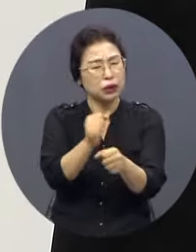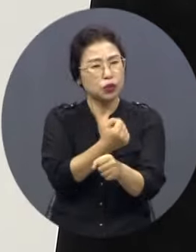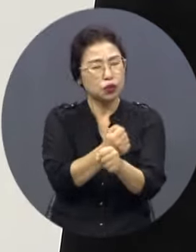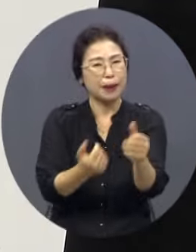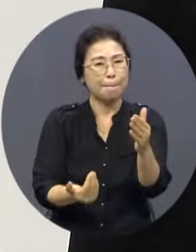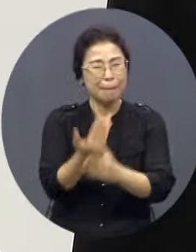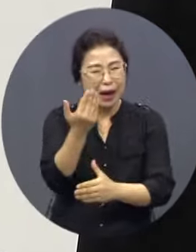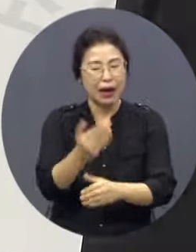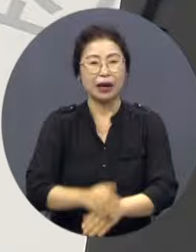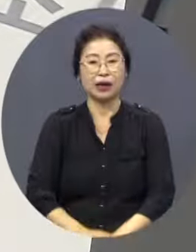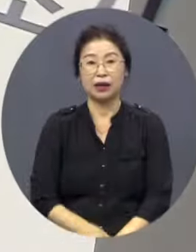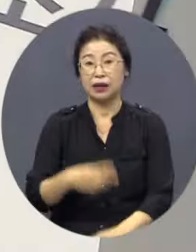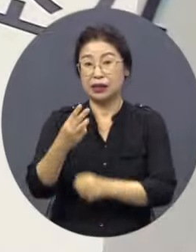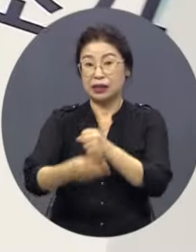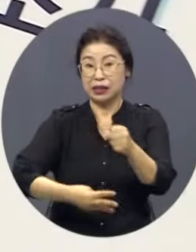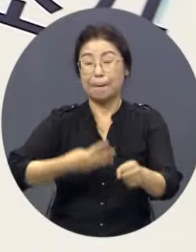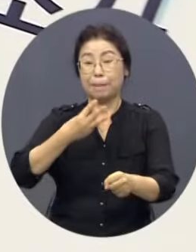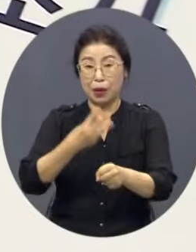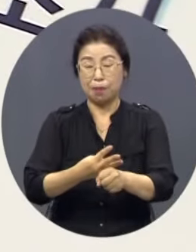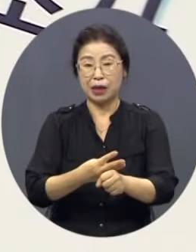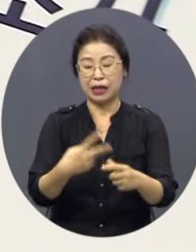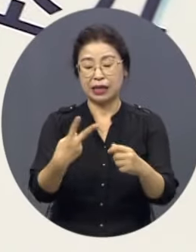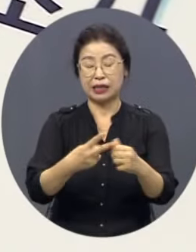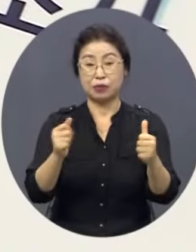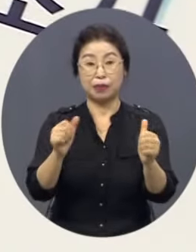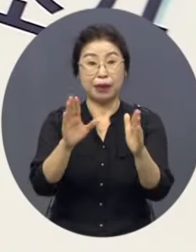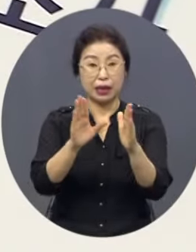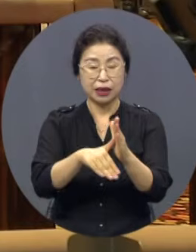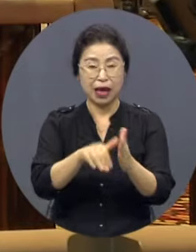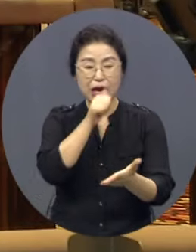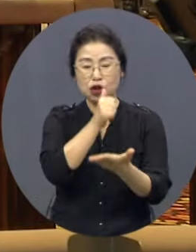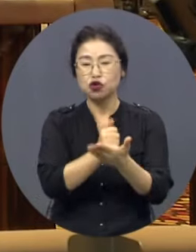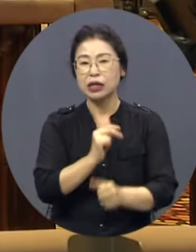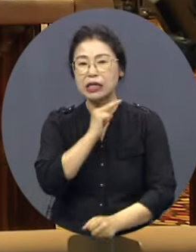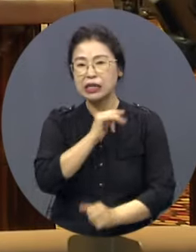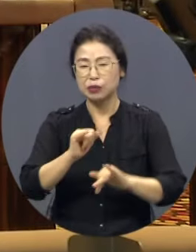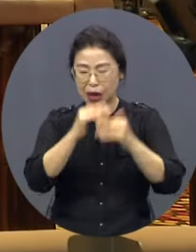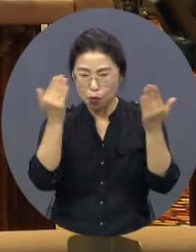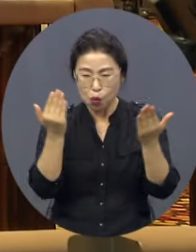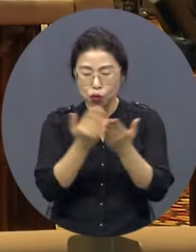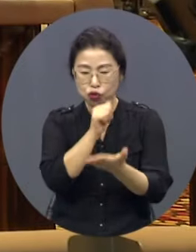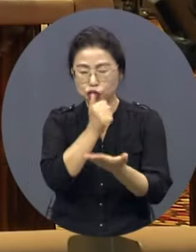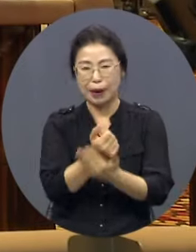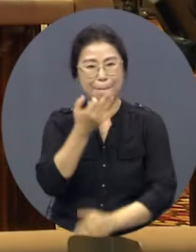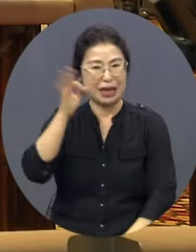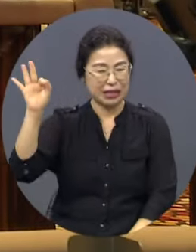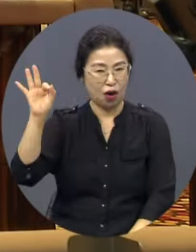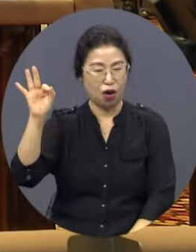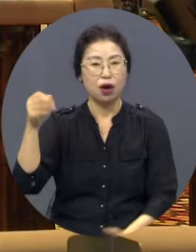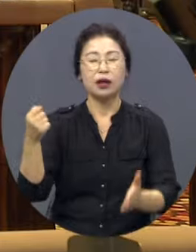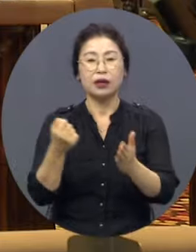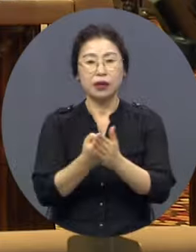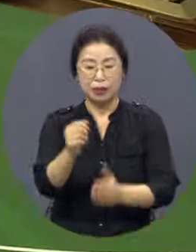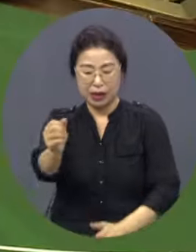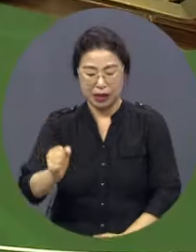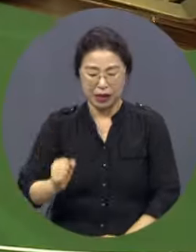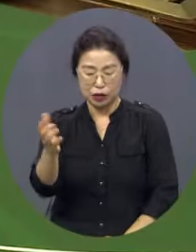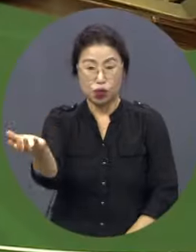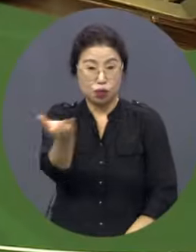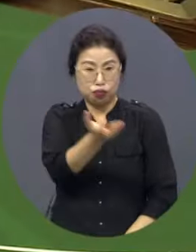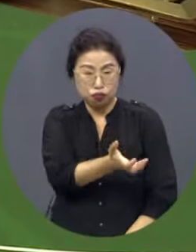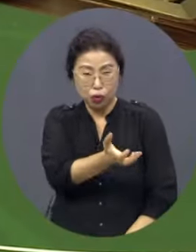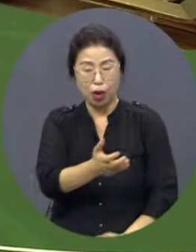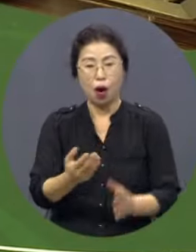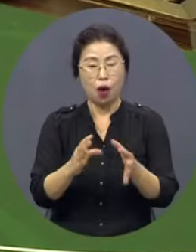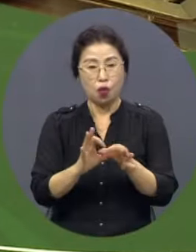사건. 3년 만에 이뤄진 1심 재판에서 피고인 모두 유죄가 인정되면서 카지노 이전을 둘러싼 사업